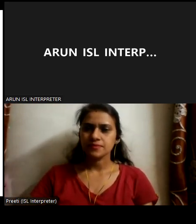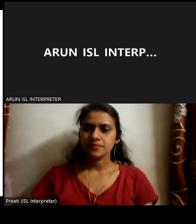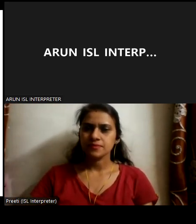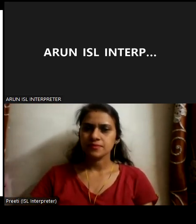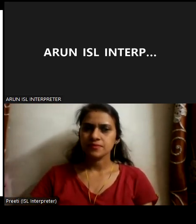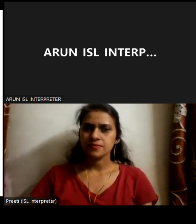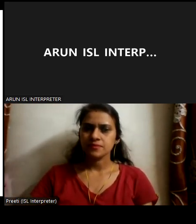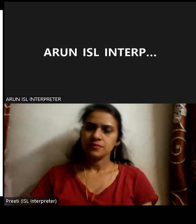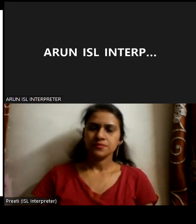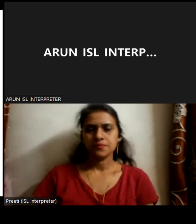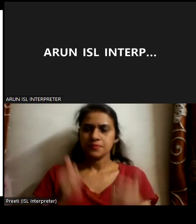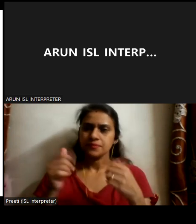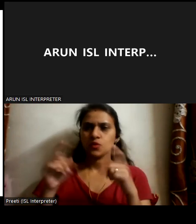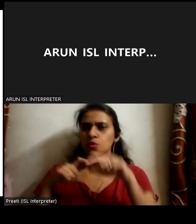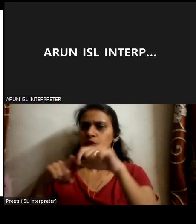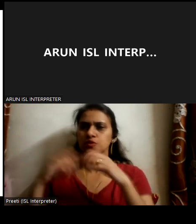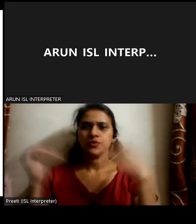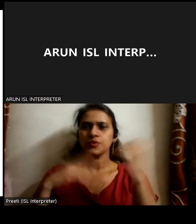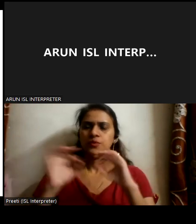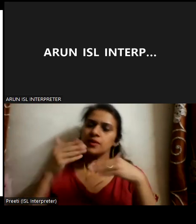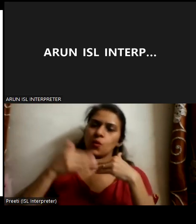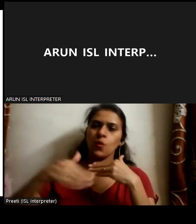आई थिंक वी कैन मूव अहेड सर. ओके ग्रेट.